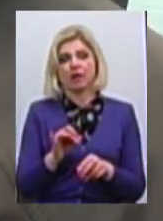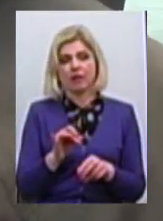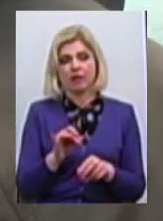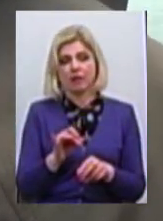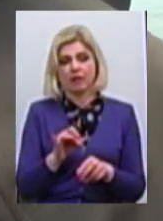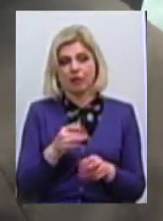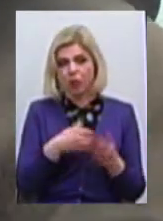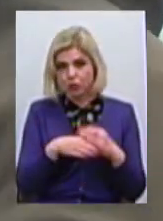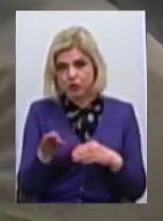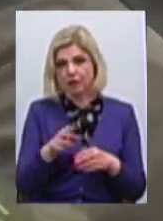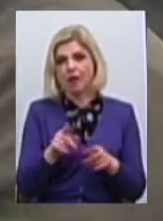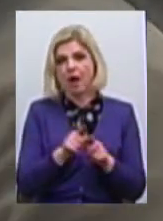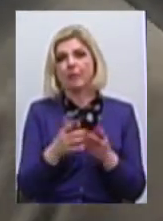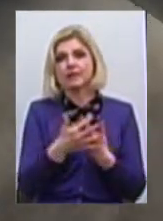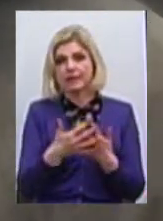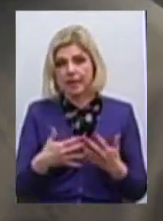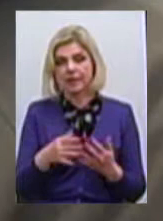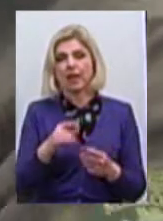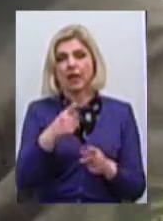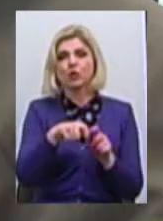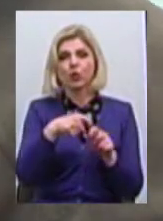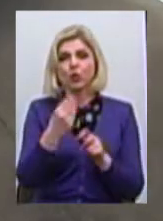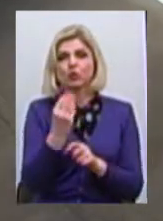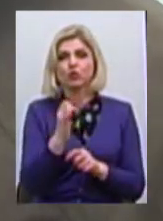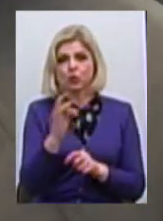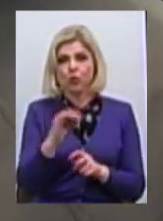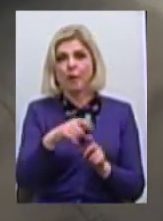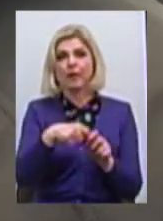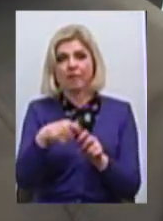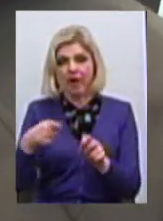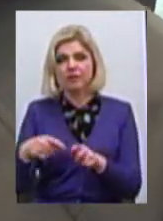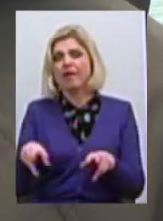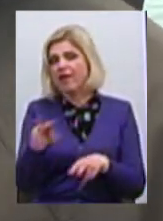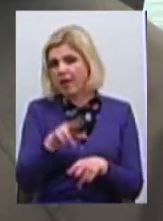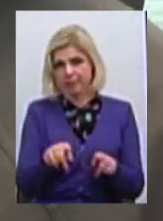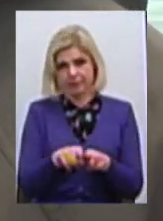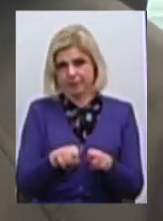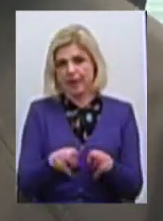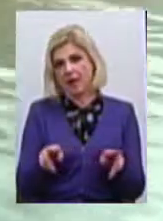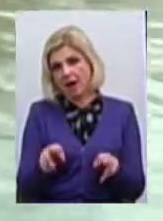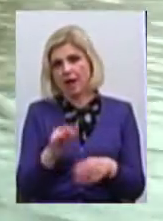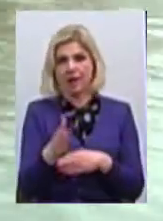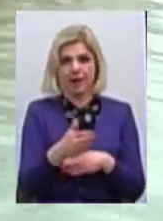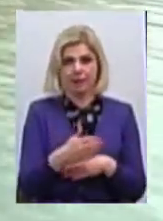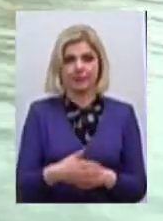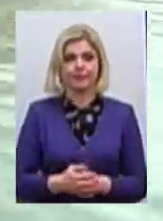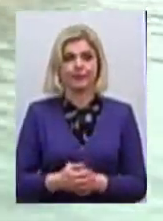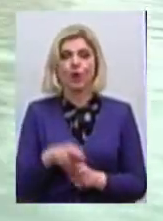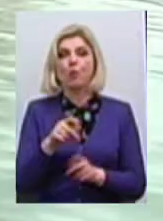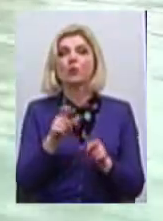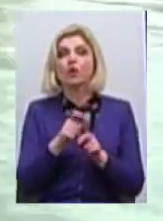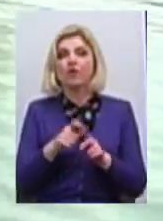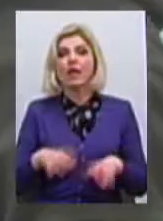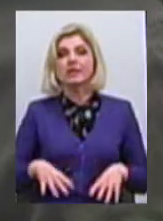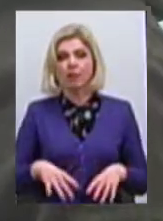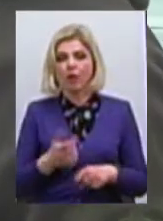знімати. Так як і сітки, вони ставлять шнури і на шнури підв'язують їх. Все те ж саме. За словами інспекторів,